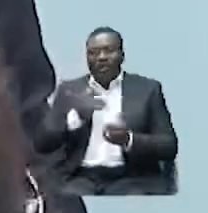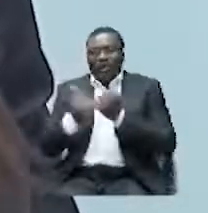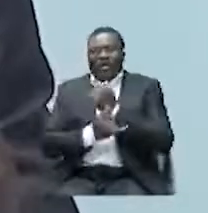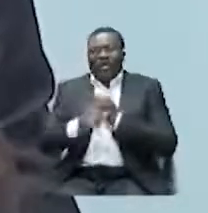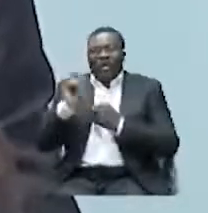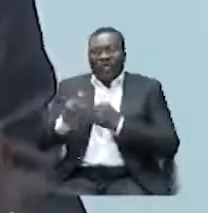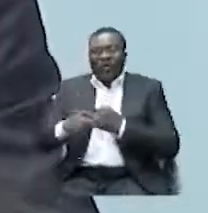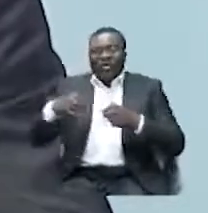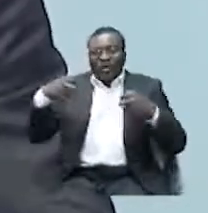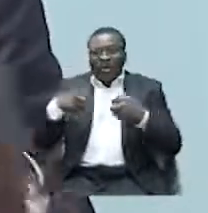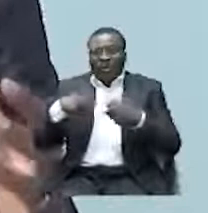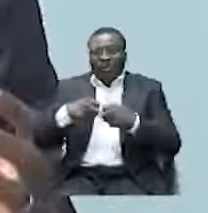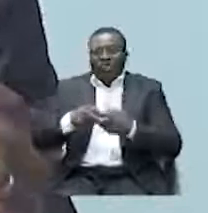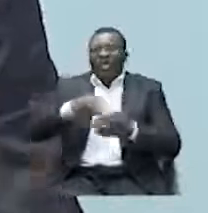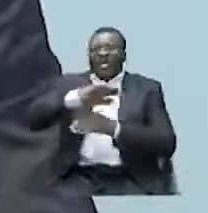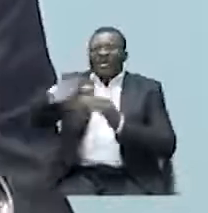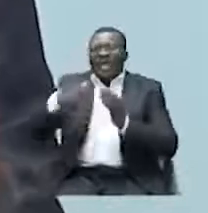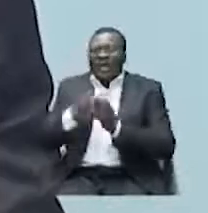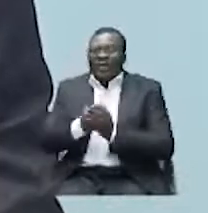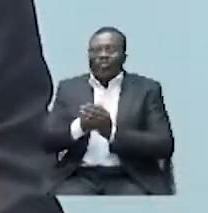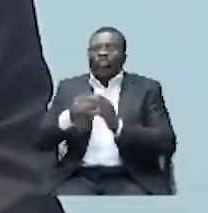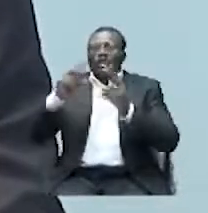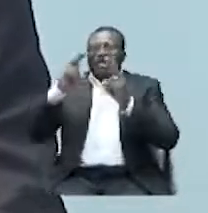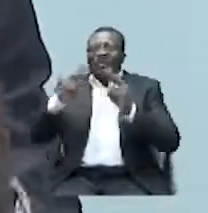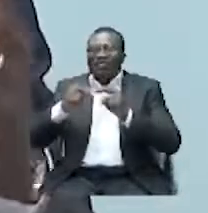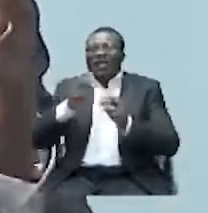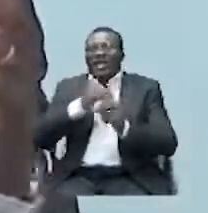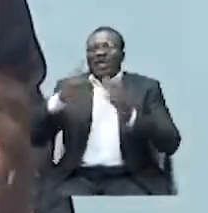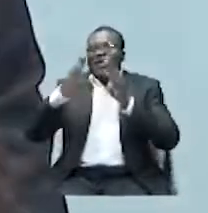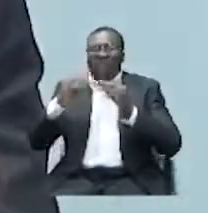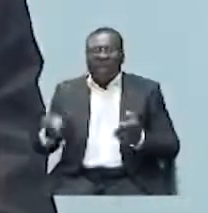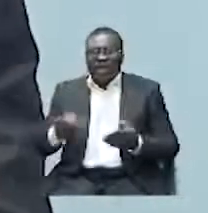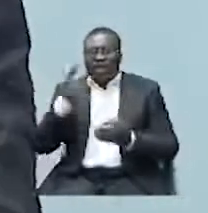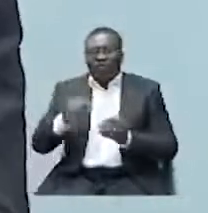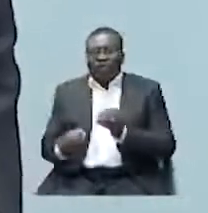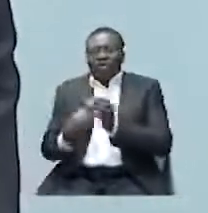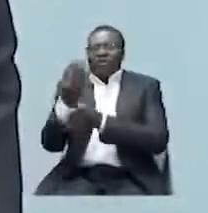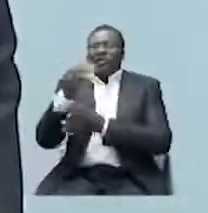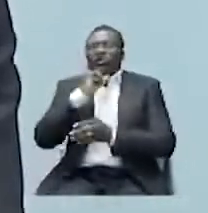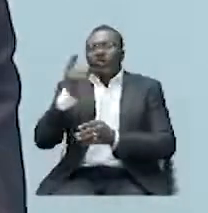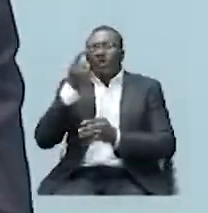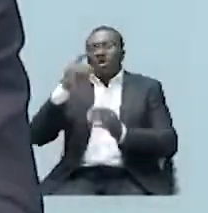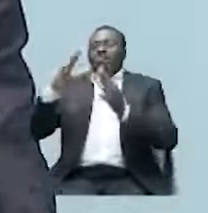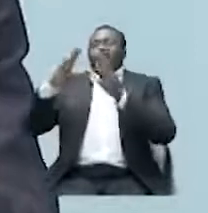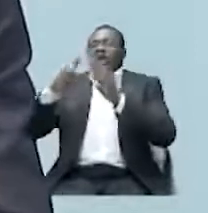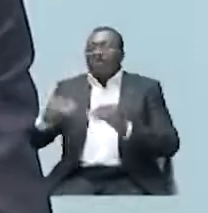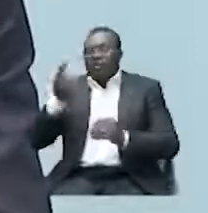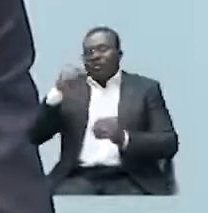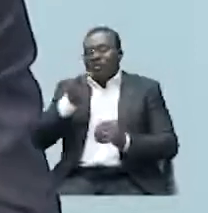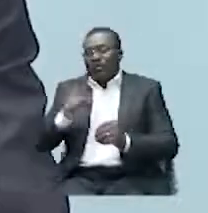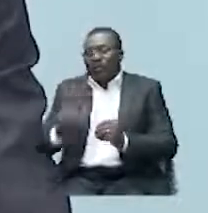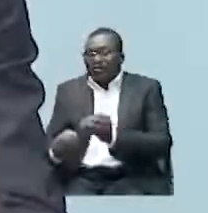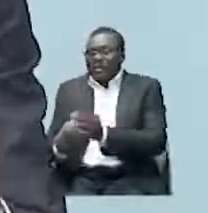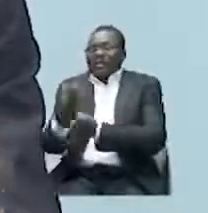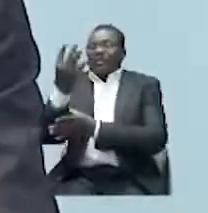besoin d'énergie dans tous les départements, et même dans les villages, pour que le développement ne soit pas seulement l'affaire des villes. Parce que nous devons développer notre